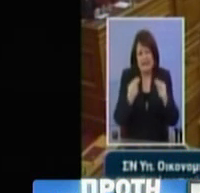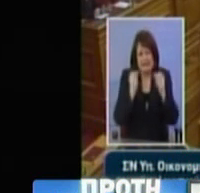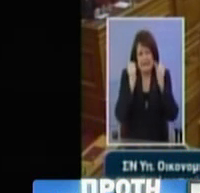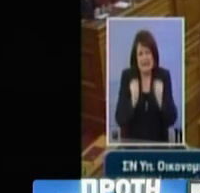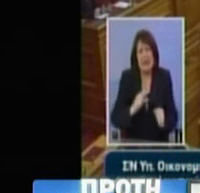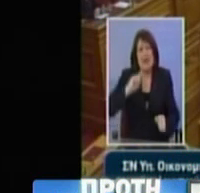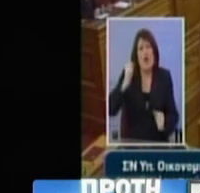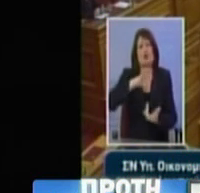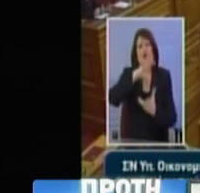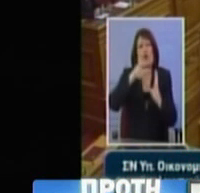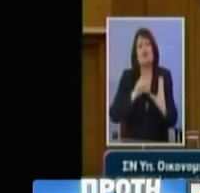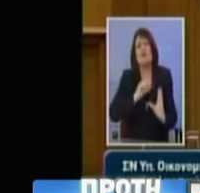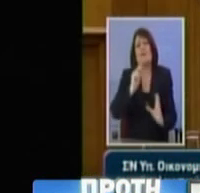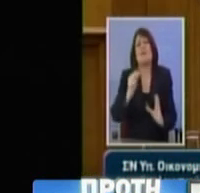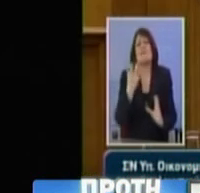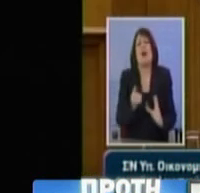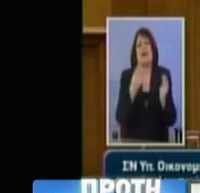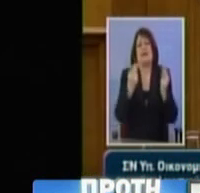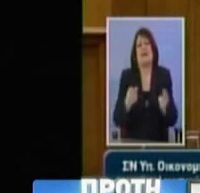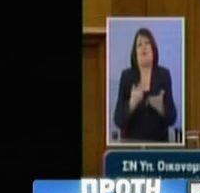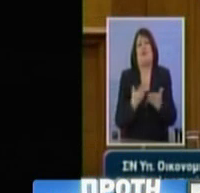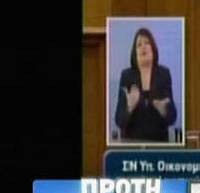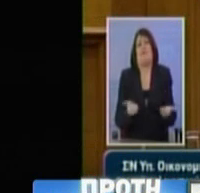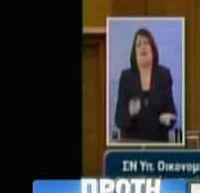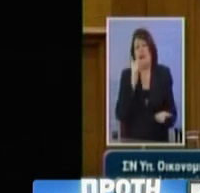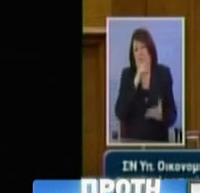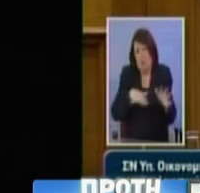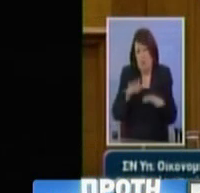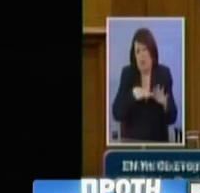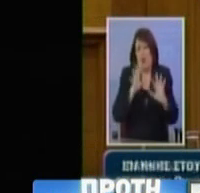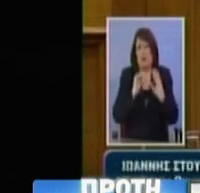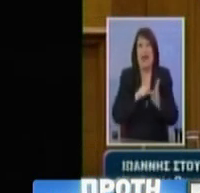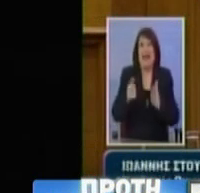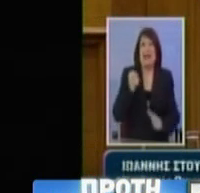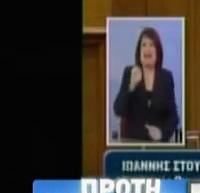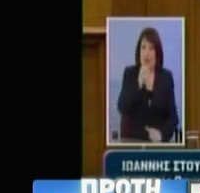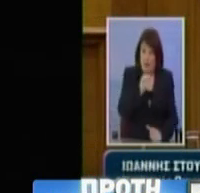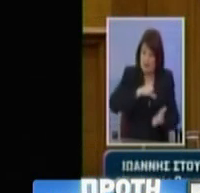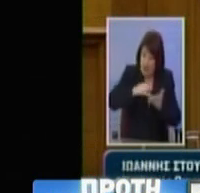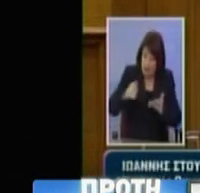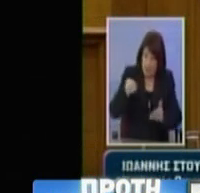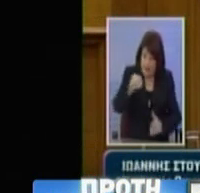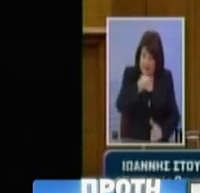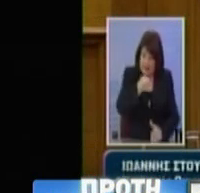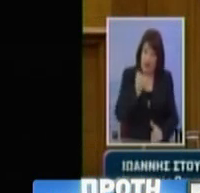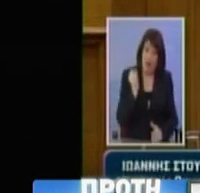σταδιακή επίτευξη της βιωσιμότητας του χρέους, ξεκαθάρισε ο Υπουργός Οικονομικών. Ας τον ακούσουμε λοιπόν.